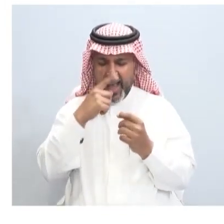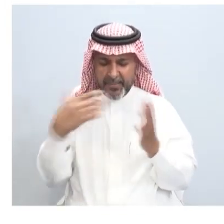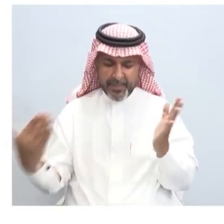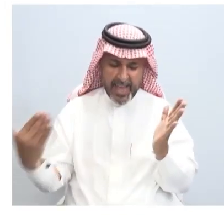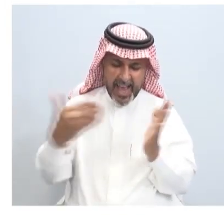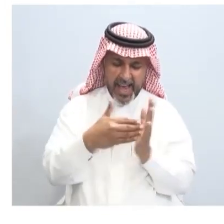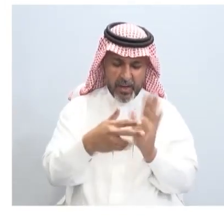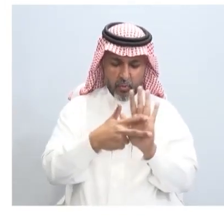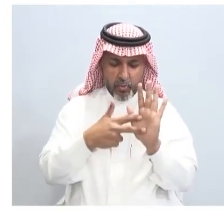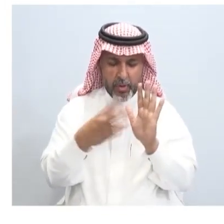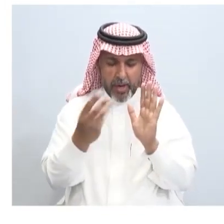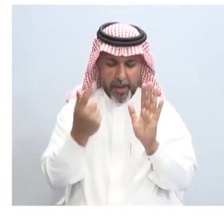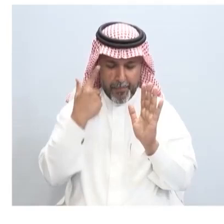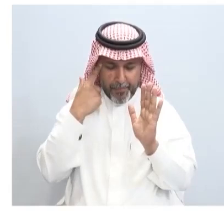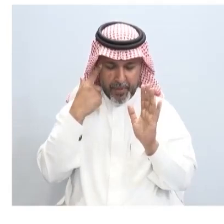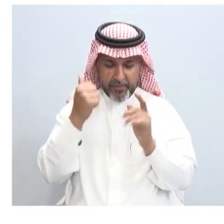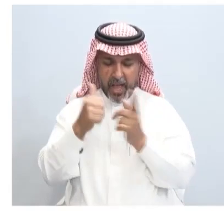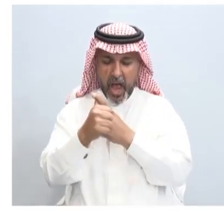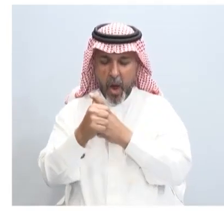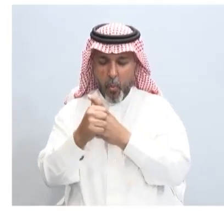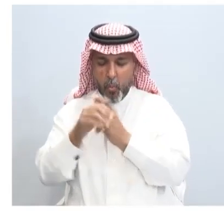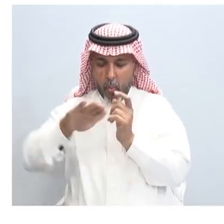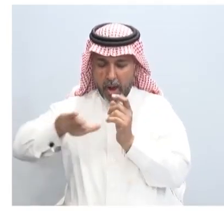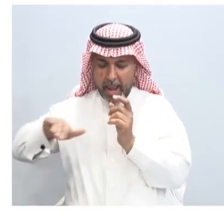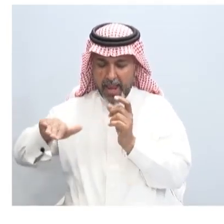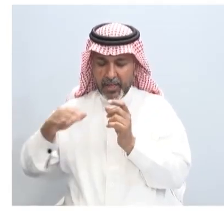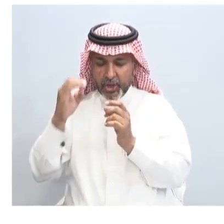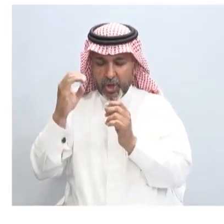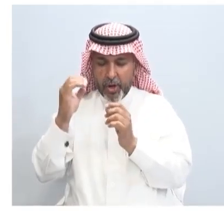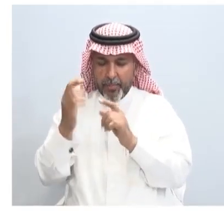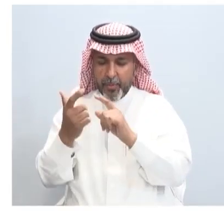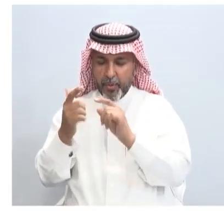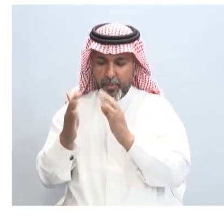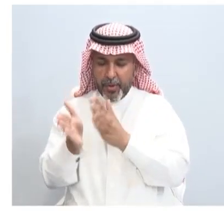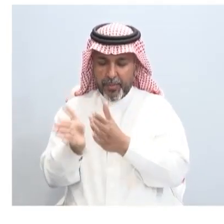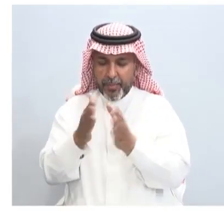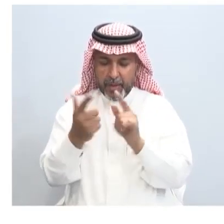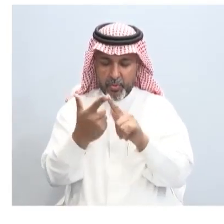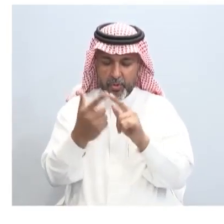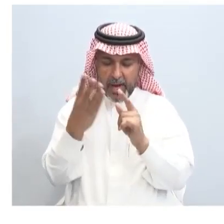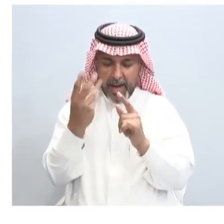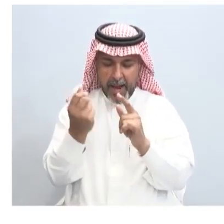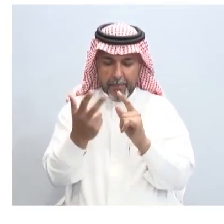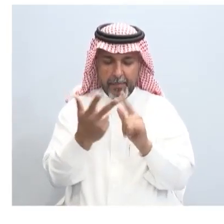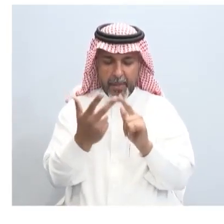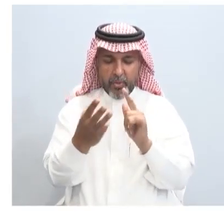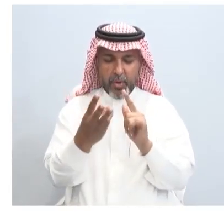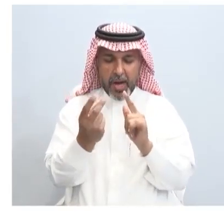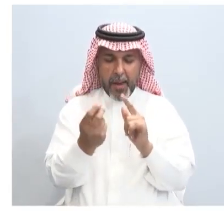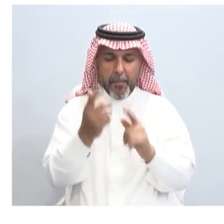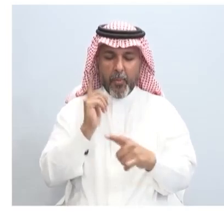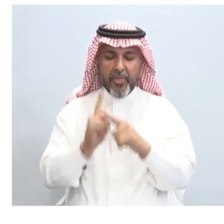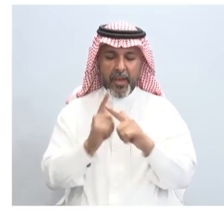في المرحله الاولى واضربها في عدد النواتج في المرحله الثانيه ثم عدد النواتج في المرحله الثالثه حتى اصل الى اخر مرحله اللي